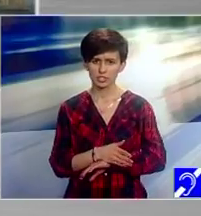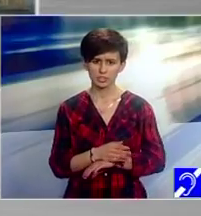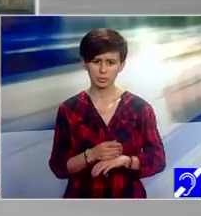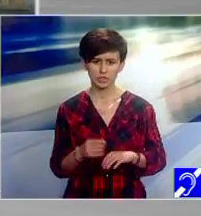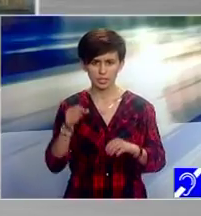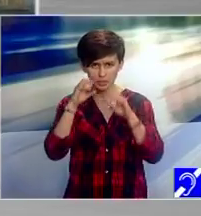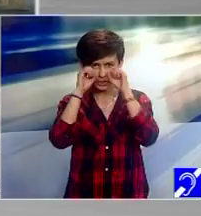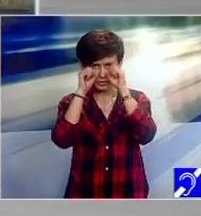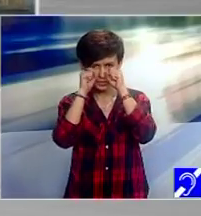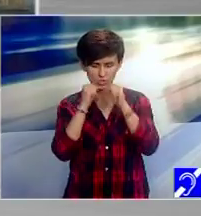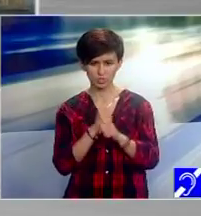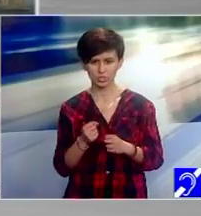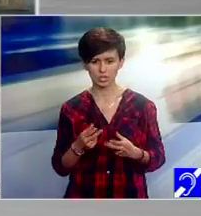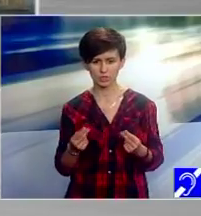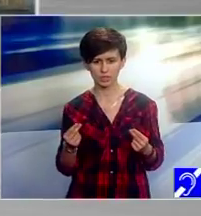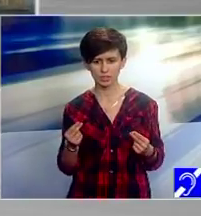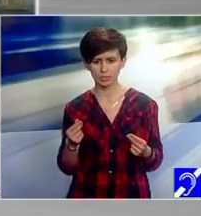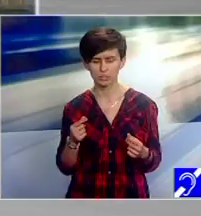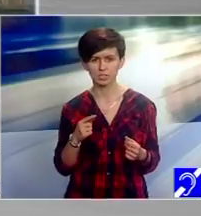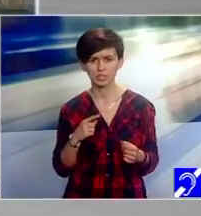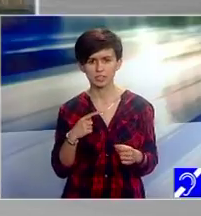mulți se îndreaptă spre cursul